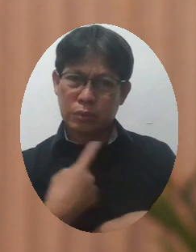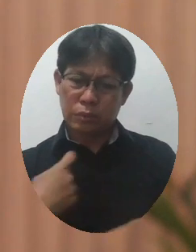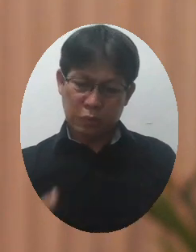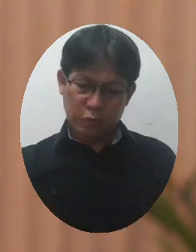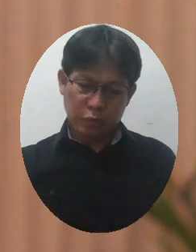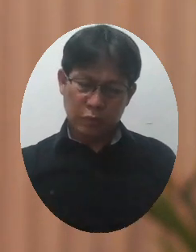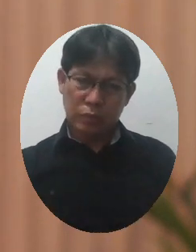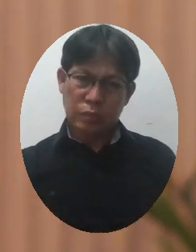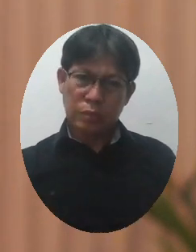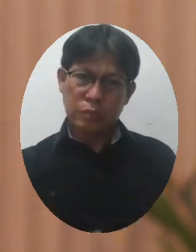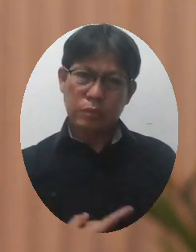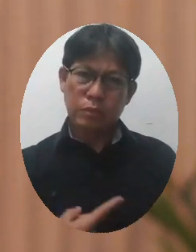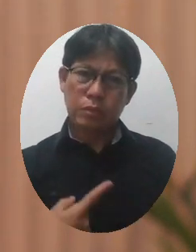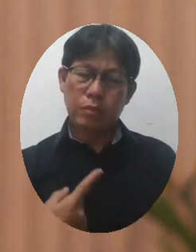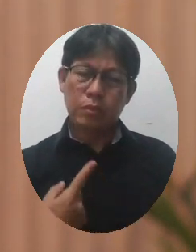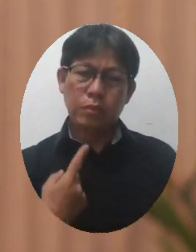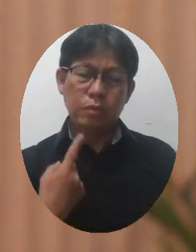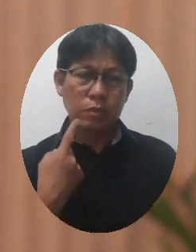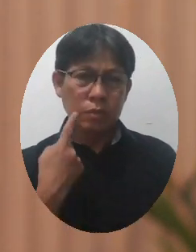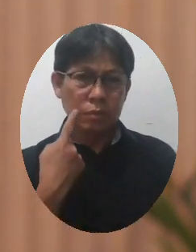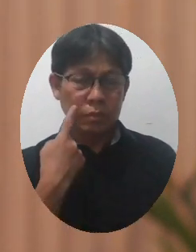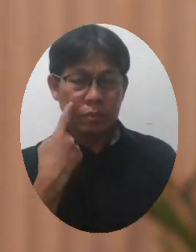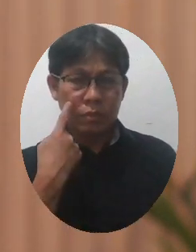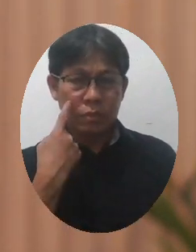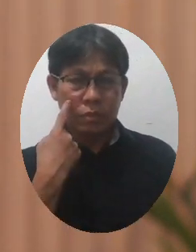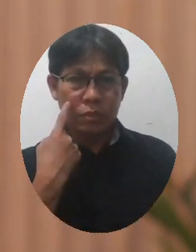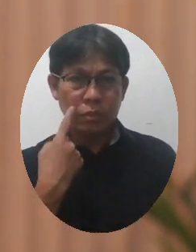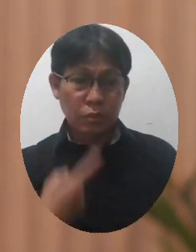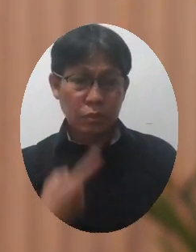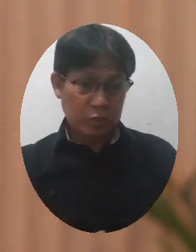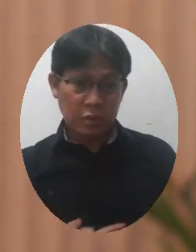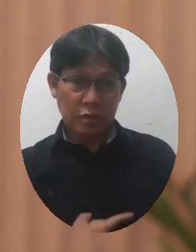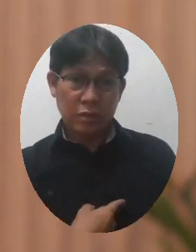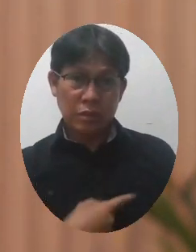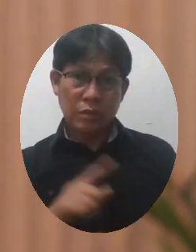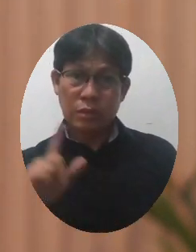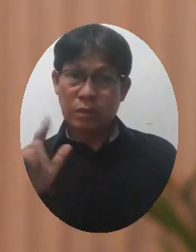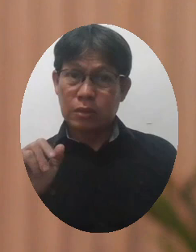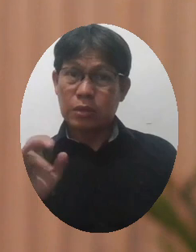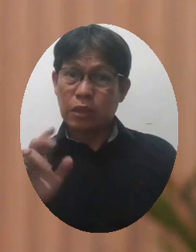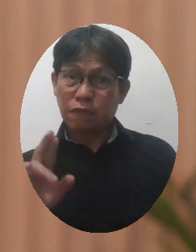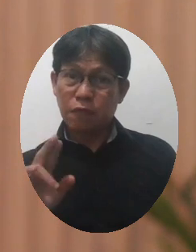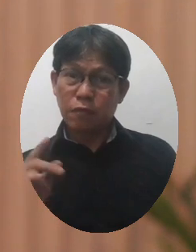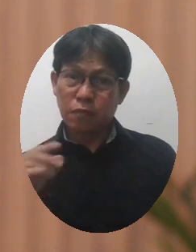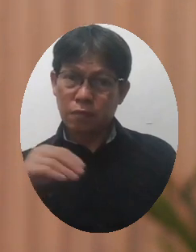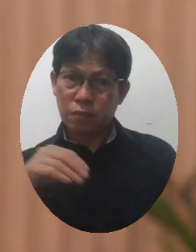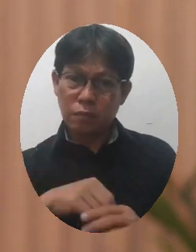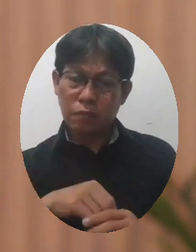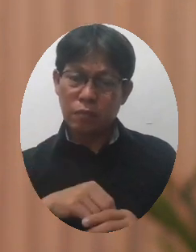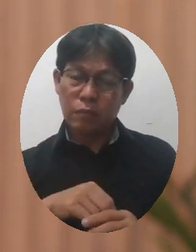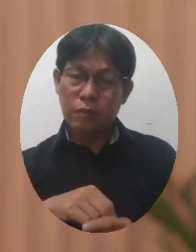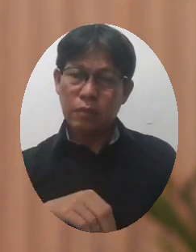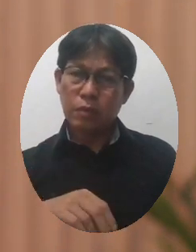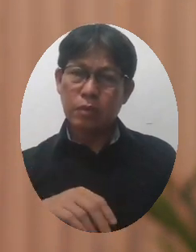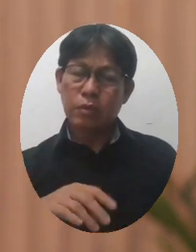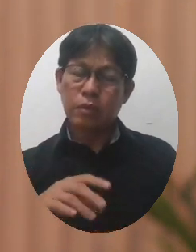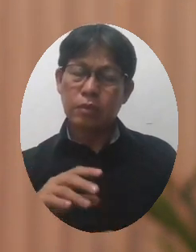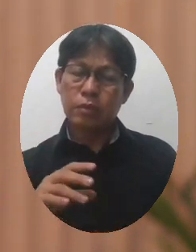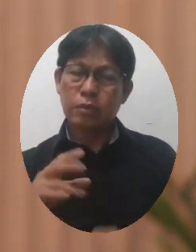kung saan ito pupunta, no? Sa case natin, no, maaari itong pumunta sa atay o yung tinatawag naming